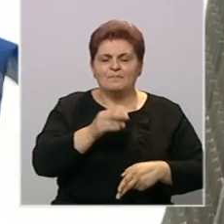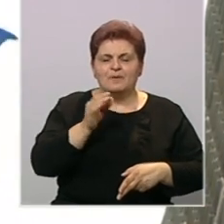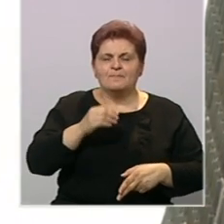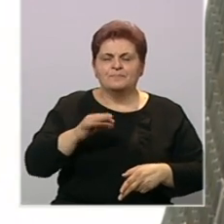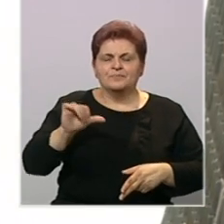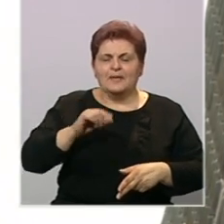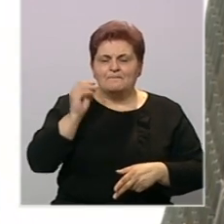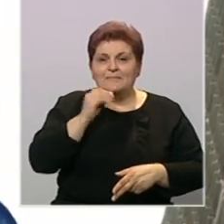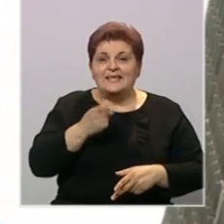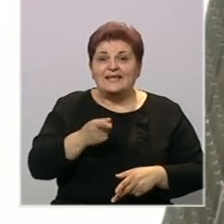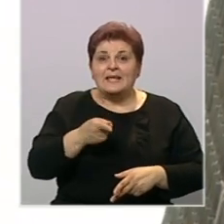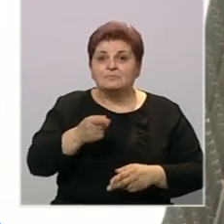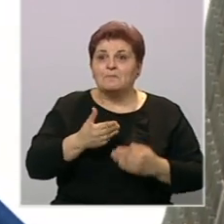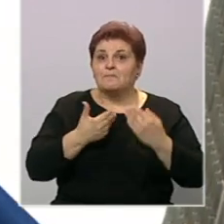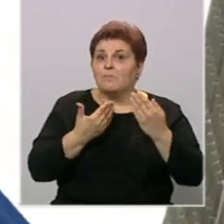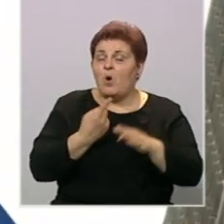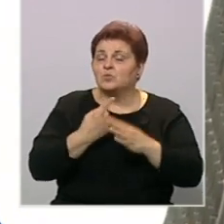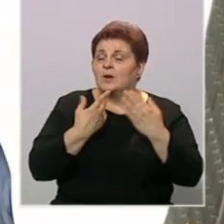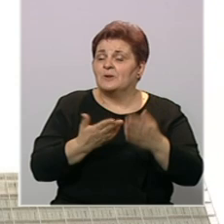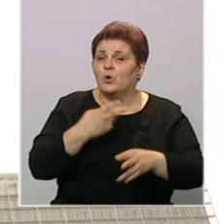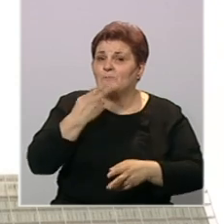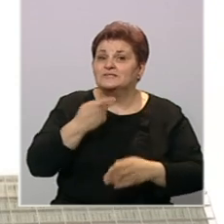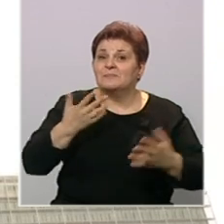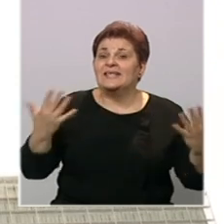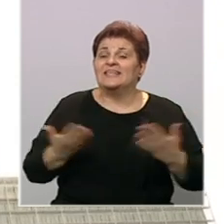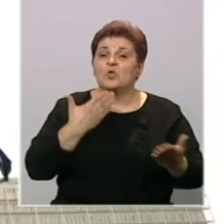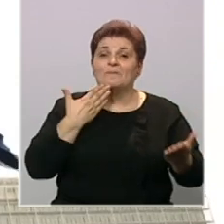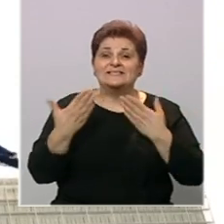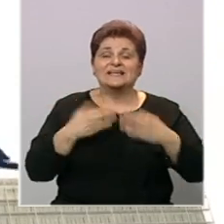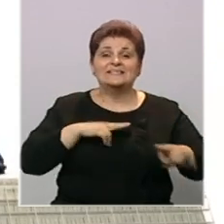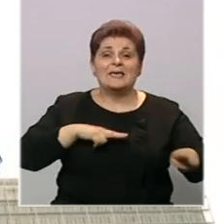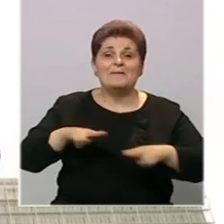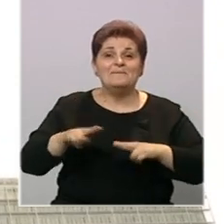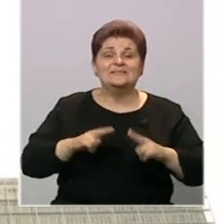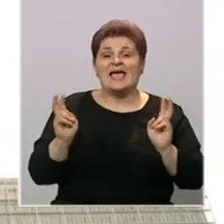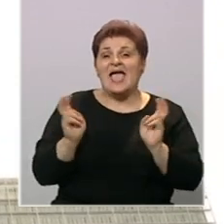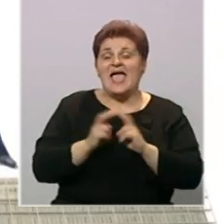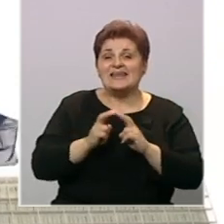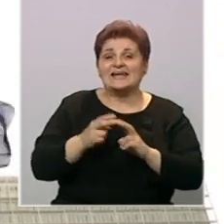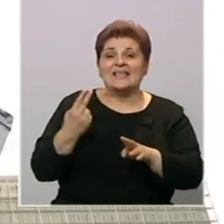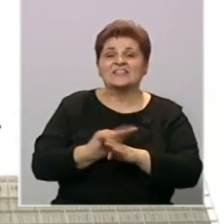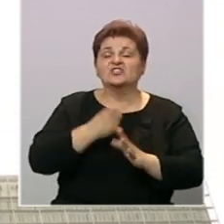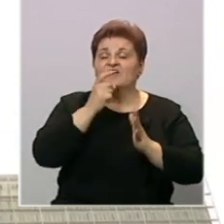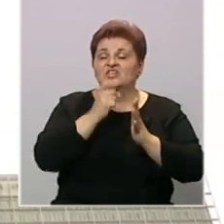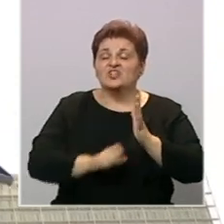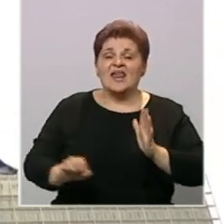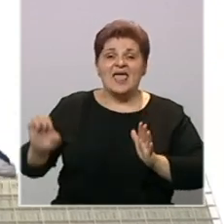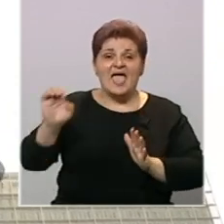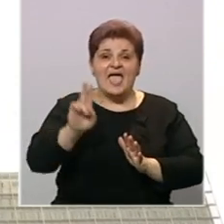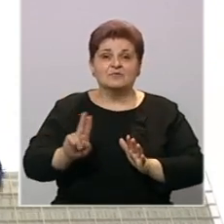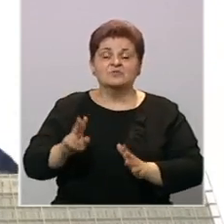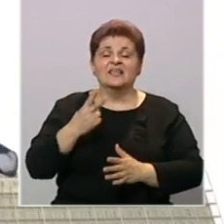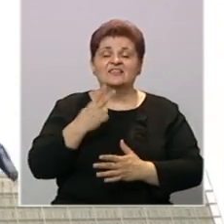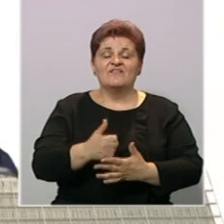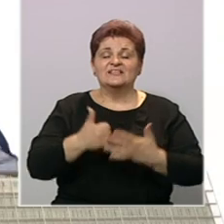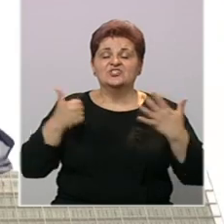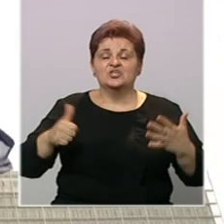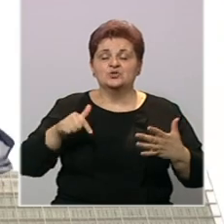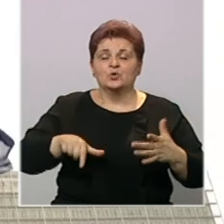Konačna odluka o prijedlogu komisije trebala bi biti donesena na hitnom sastanku ministara energetike zemalja članica Europske unije 26.